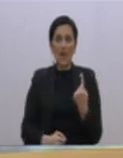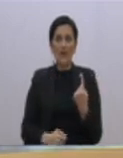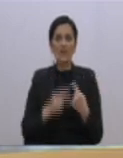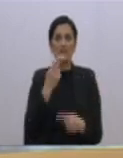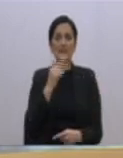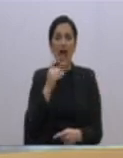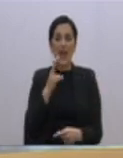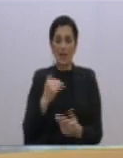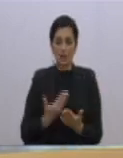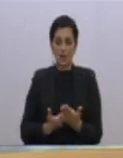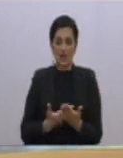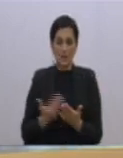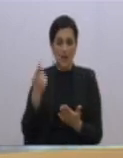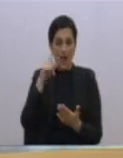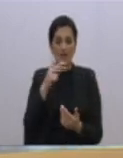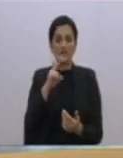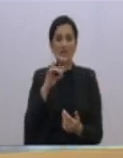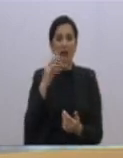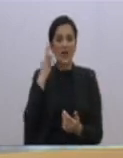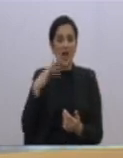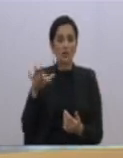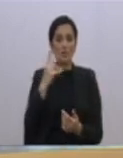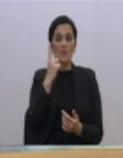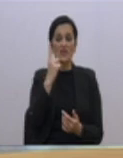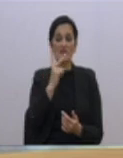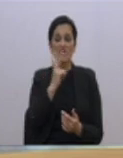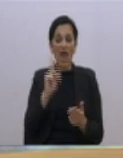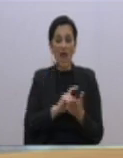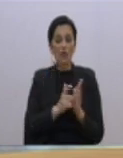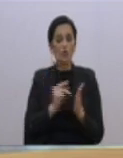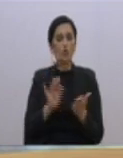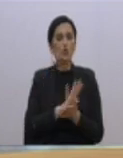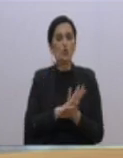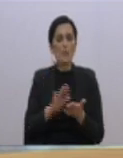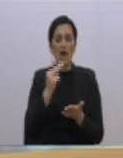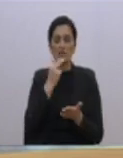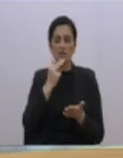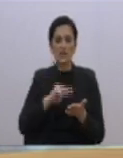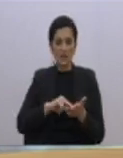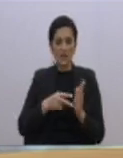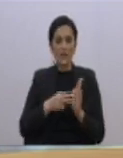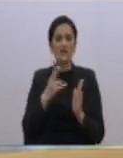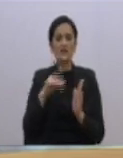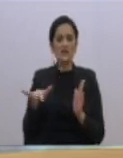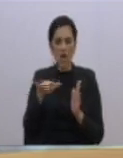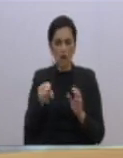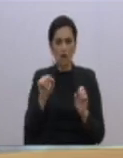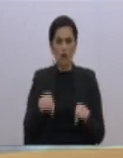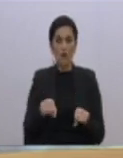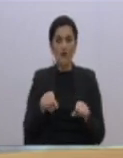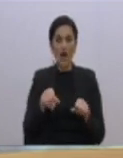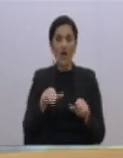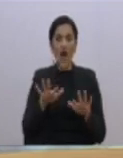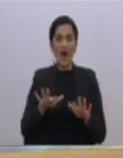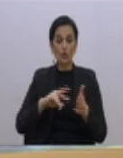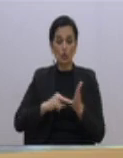წალენჯიხის მაგალითი. თქვენ იცით, რომ წალენჯიხაში პირველ კლასელებისათვის ჩვენ დავგეგმეთ უფასო კვების პროგრამა და წალენჯიხამ შეძლო, რომ ადგილობრივი